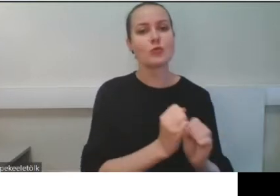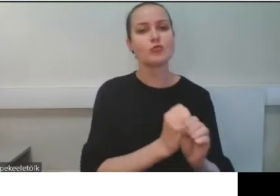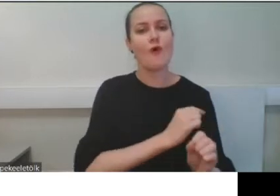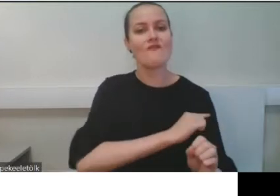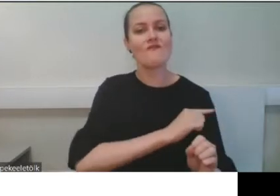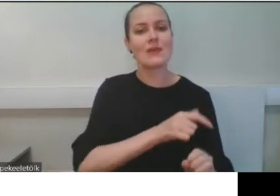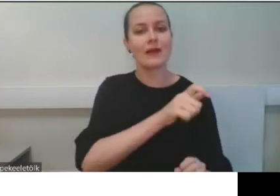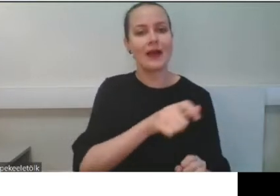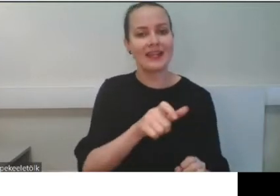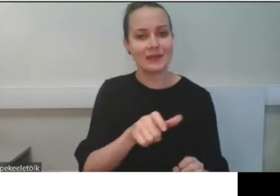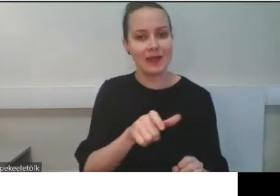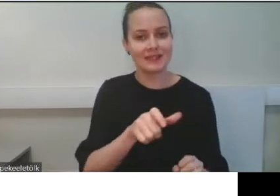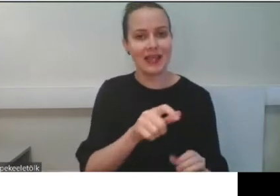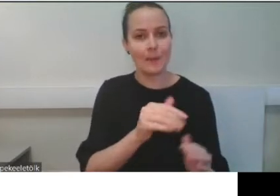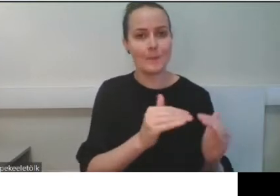selles vanuses .